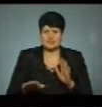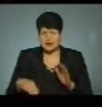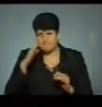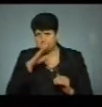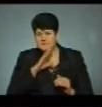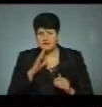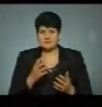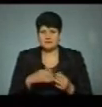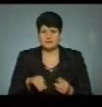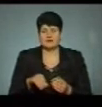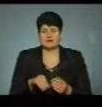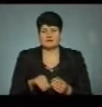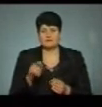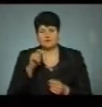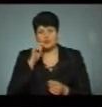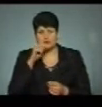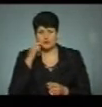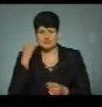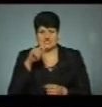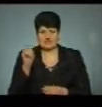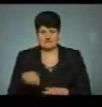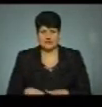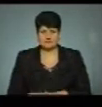участь у російсько-українській війні.